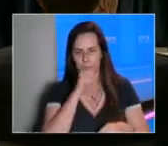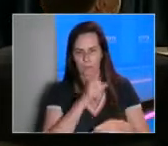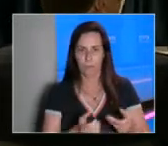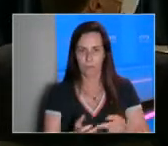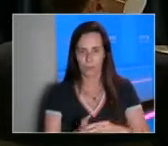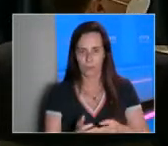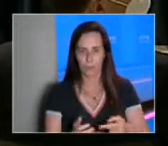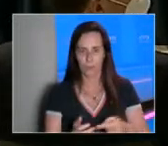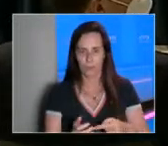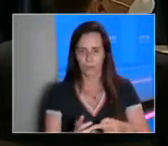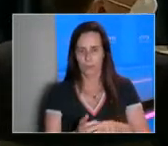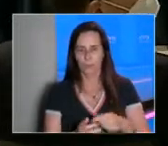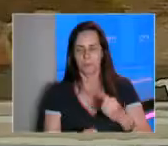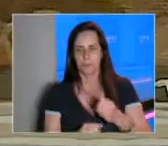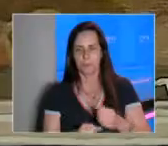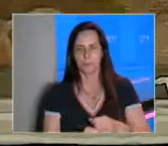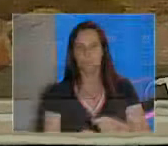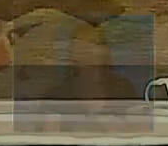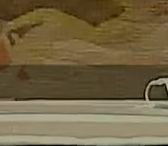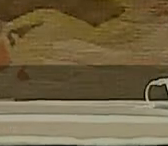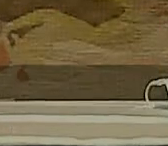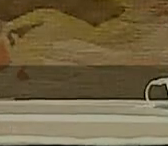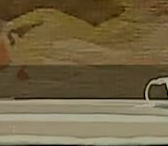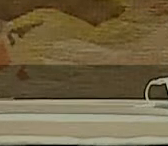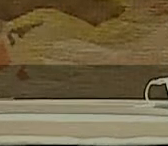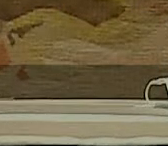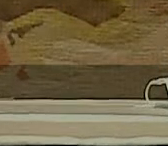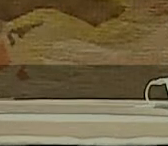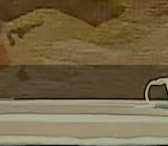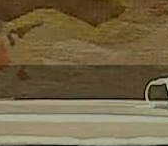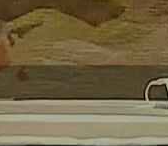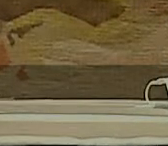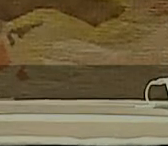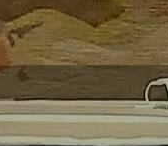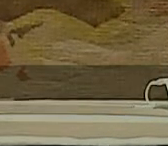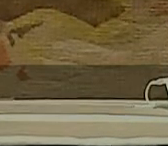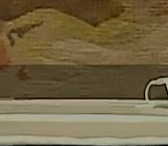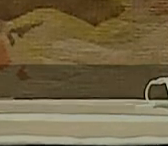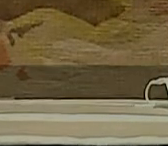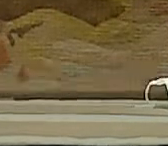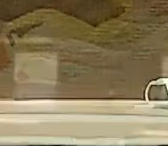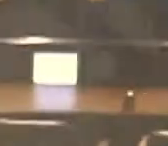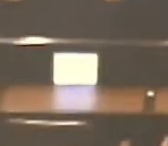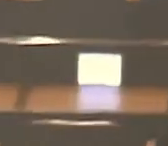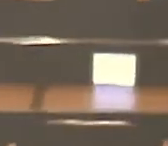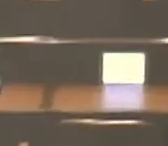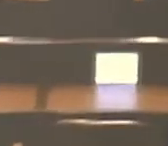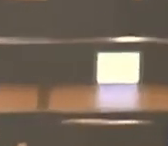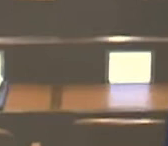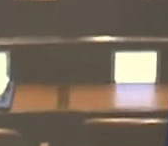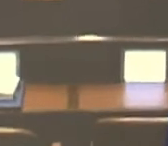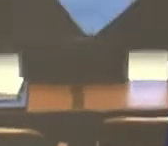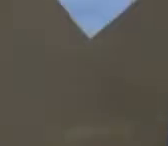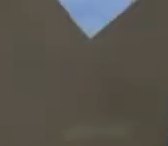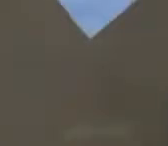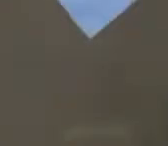הלחץ התקשורתי יפעל גם עליו. יעניר, לסיום, מבקר המדינה הודיע ערב כי הוא לא יפתח בבדיקה בעניין היועץ המשפטי